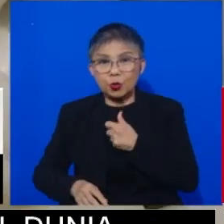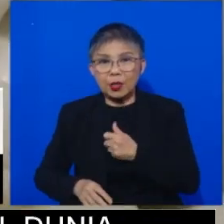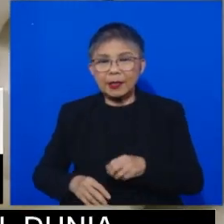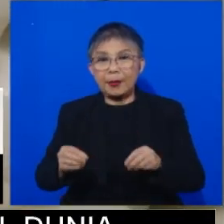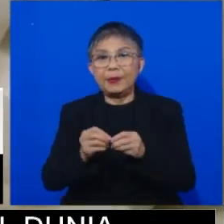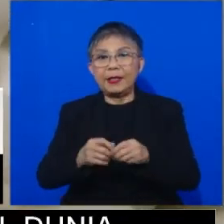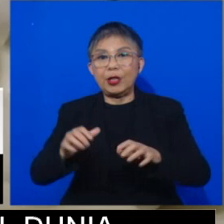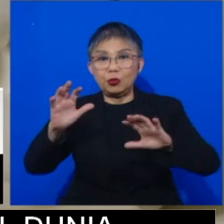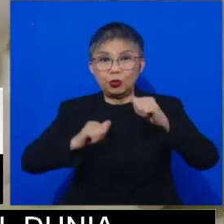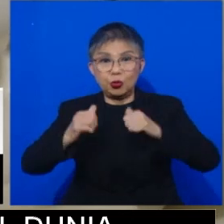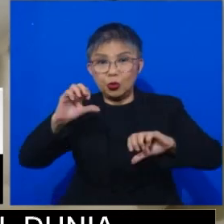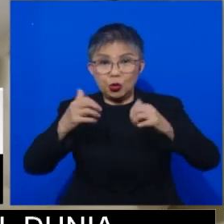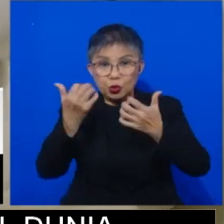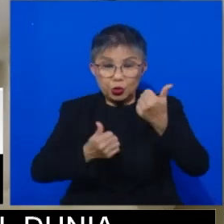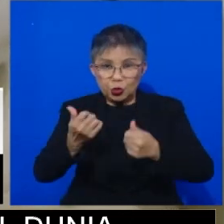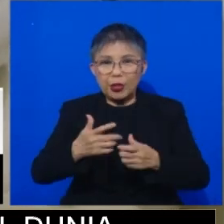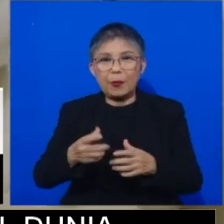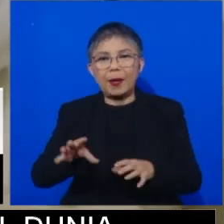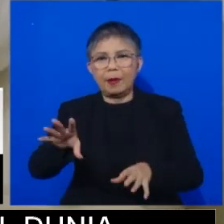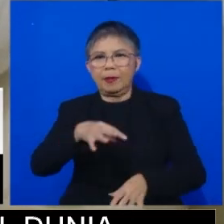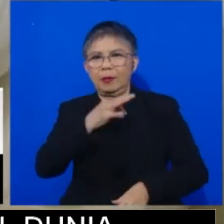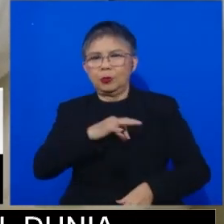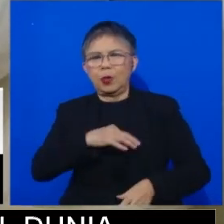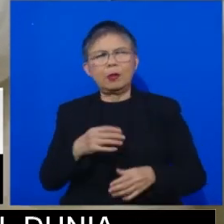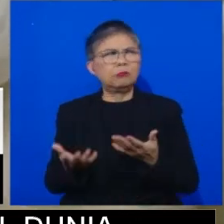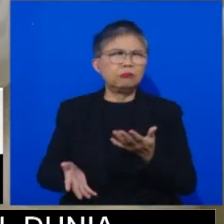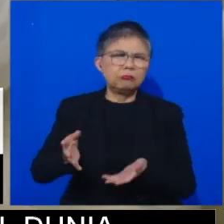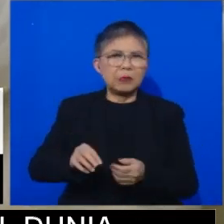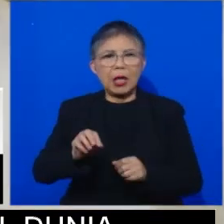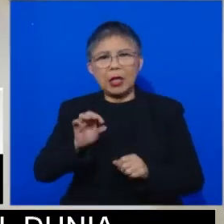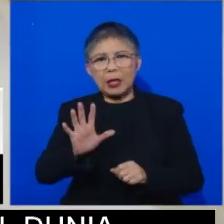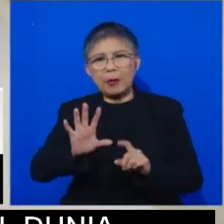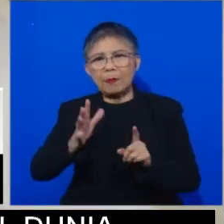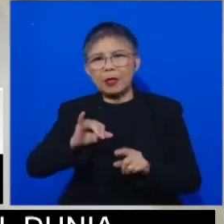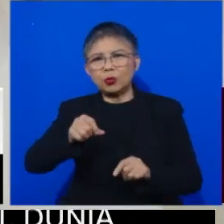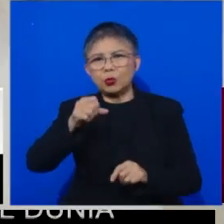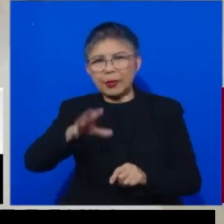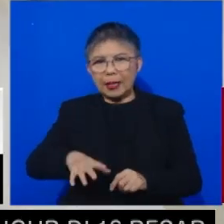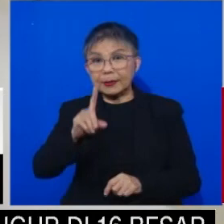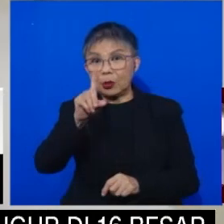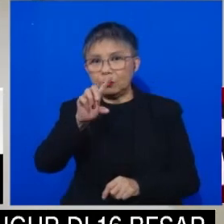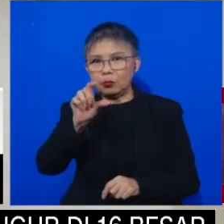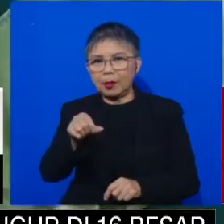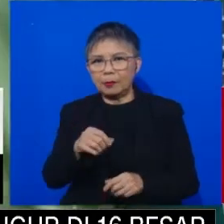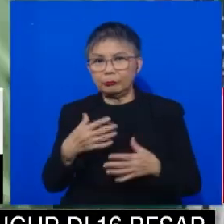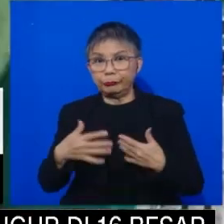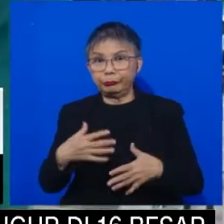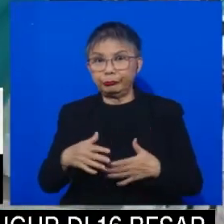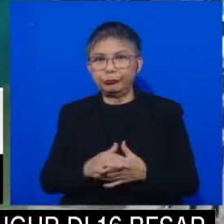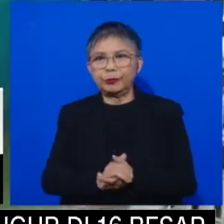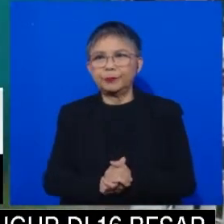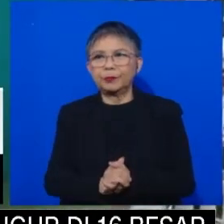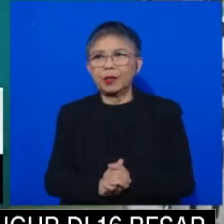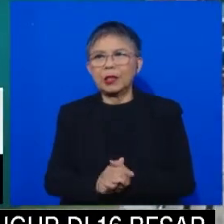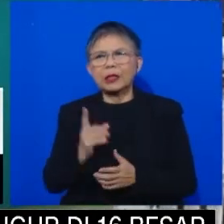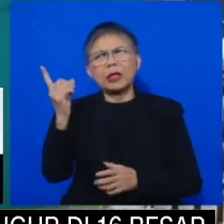produksi susu kambing Etawa tersebut, ia mampu meraup keuntungan hingga 15 juta rupiah. Per hari